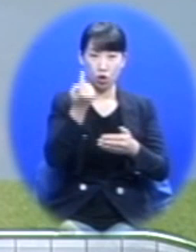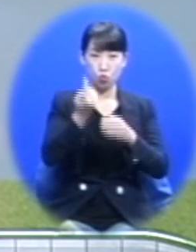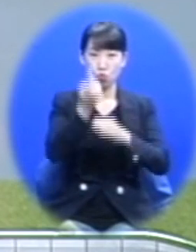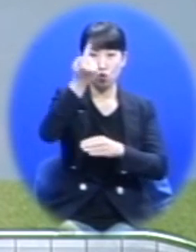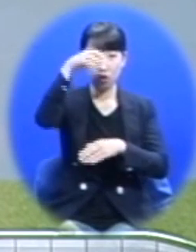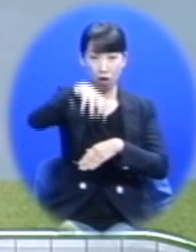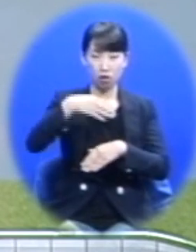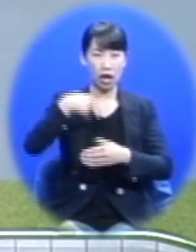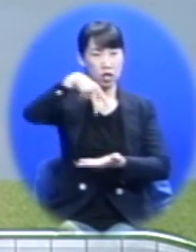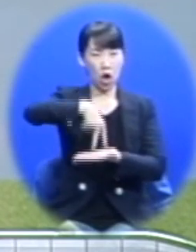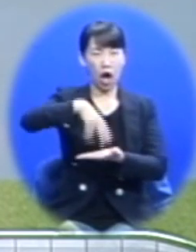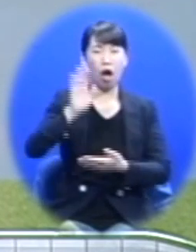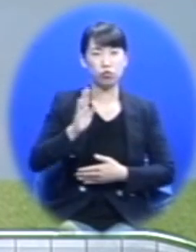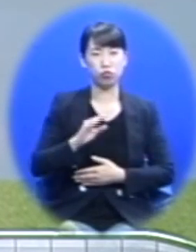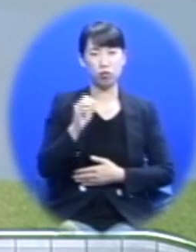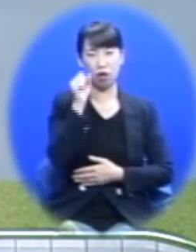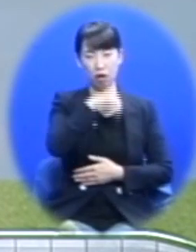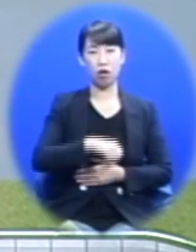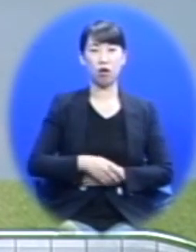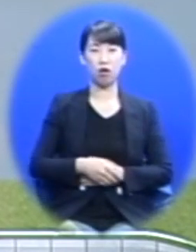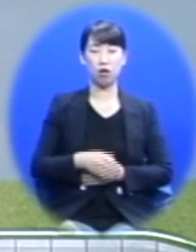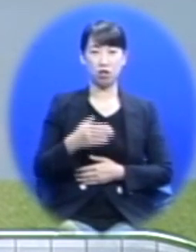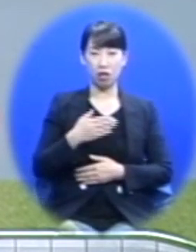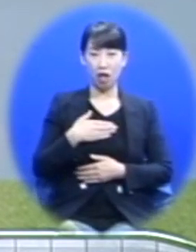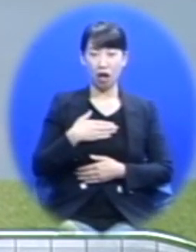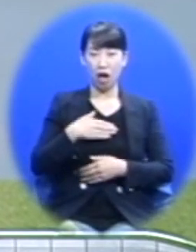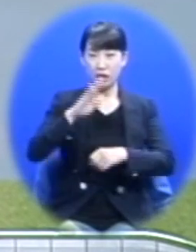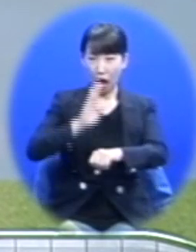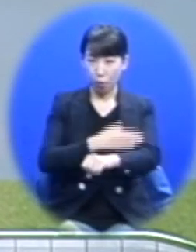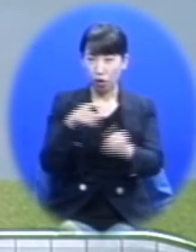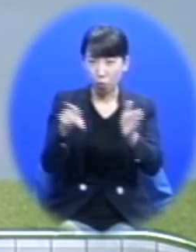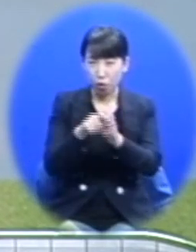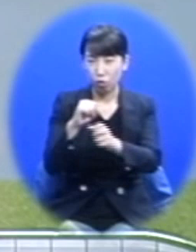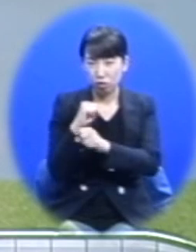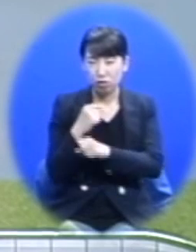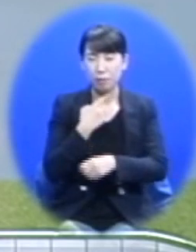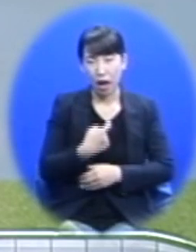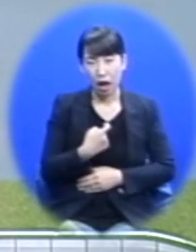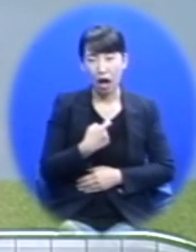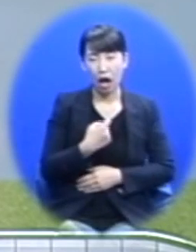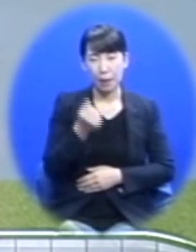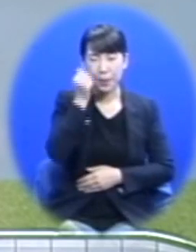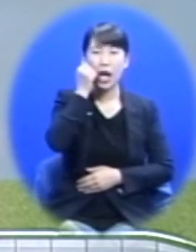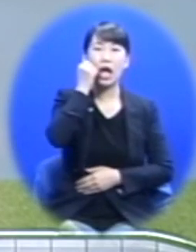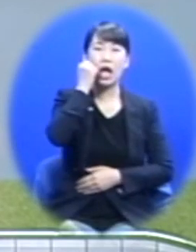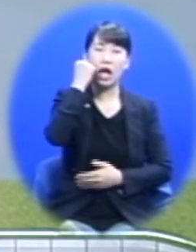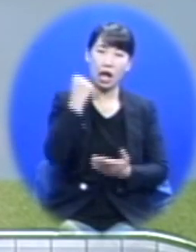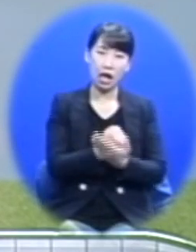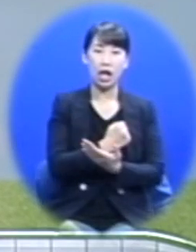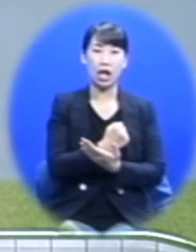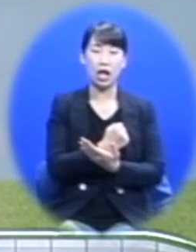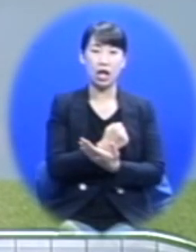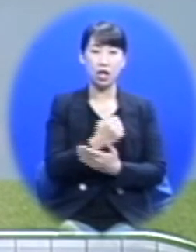아니었구나. 믿어서는 안 될 걸 믿고 의지하지 말아야 될 것을 내가 의지했었구나. 그리고 비로소 내가